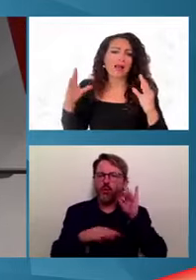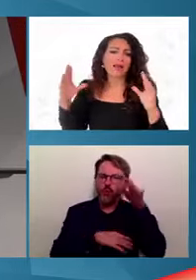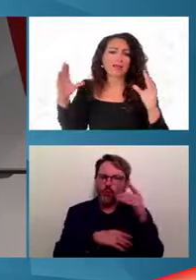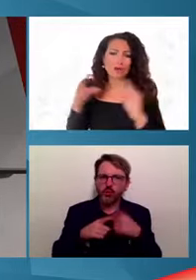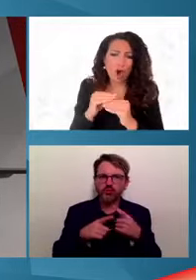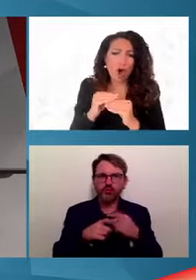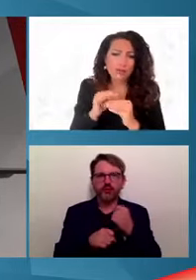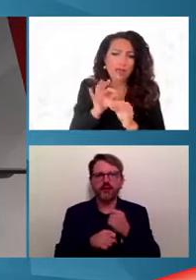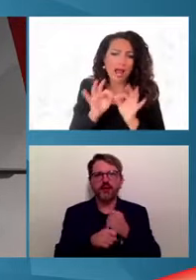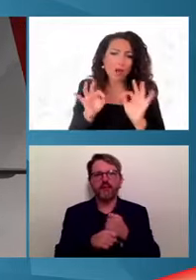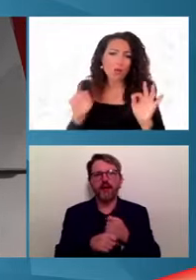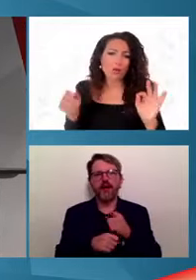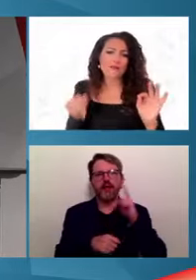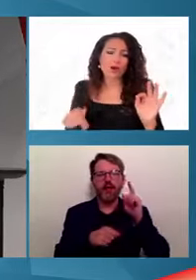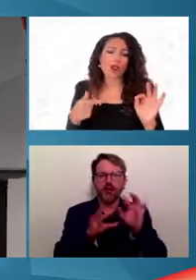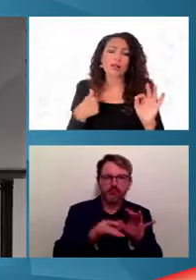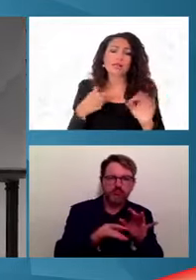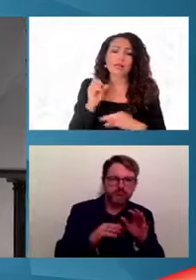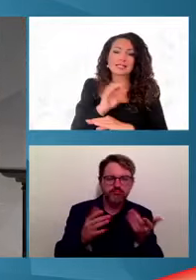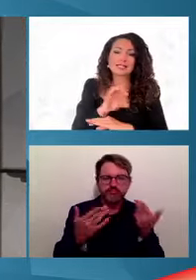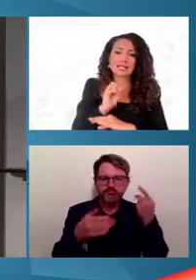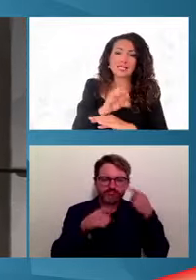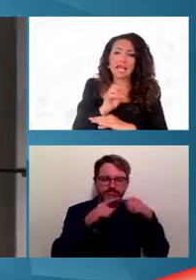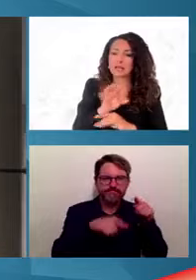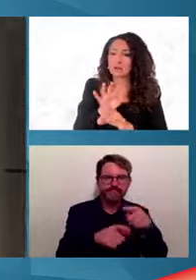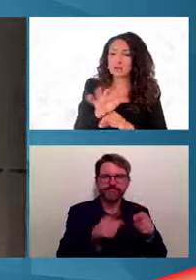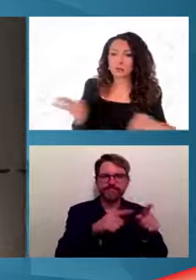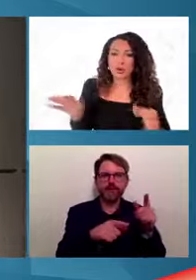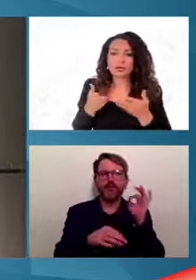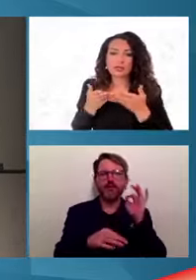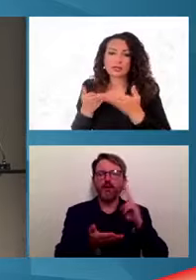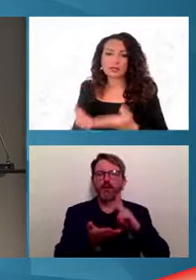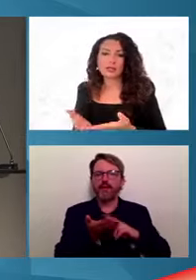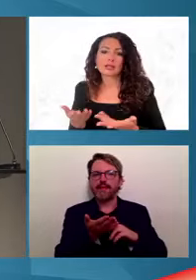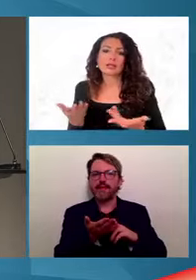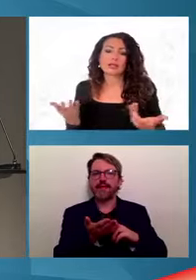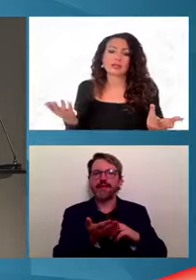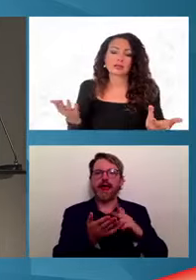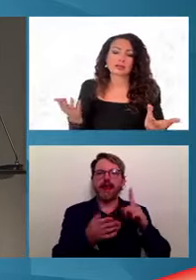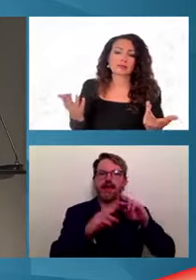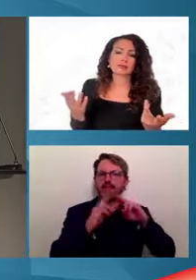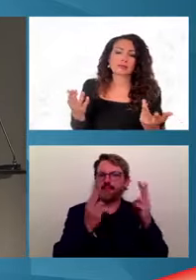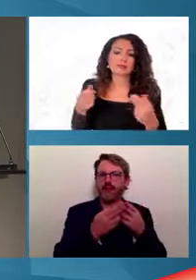con delle segnalazioni, con delle mail di genitori che ci scrivevano e ci dicevano grazie. Quindi